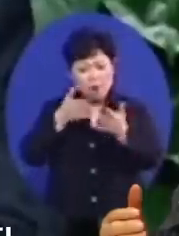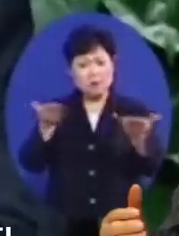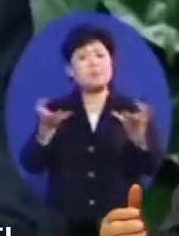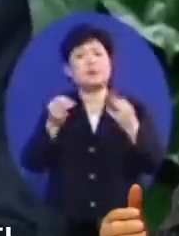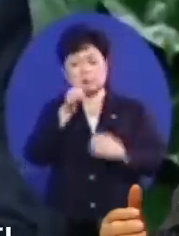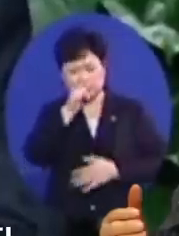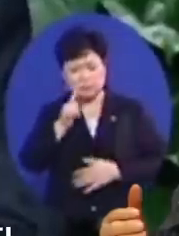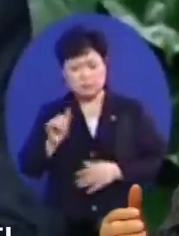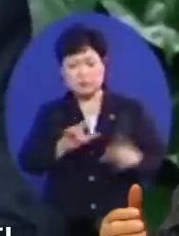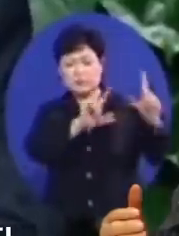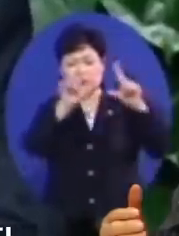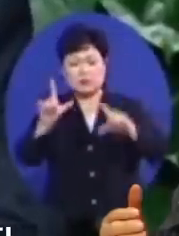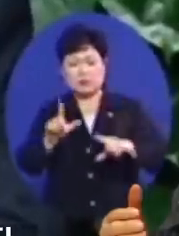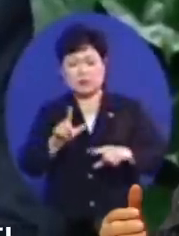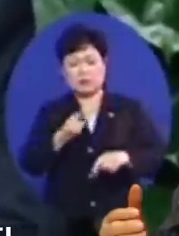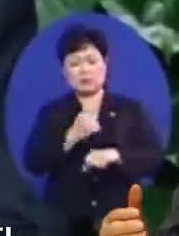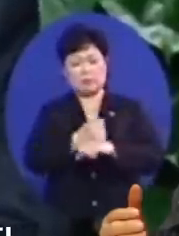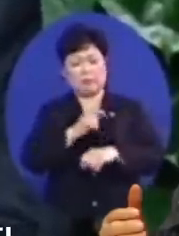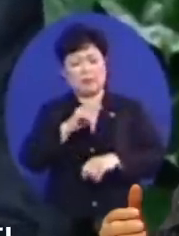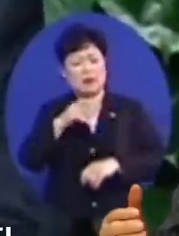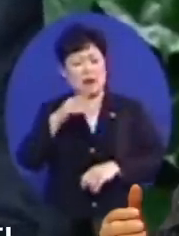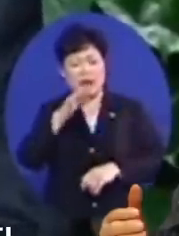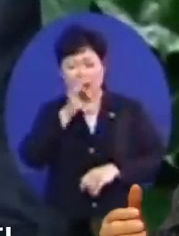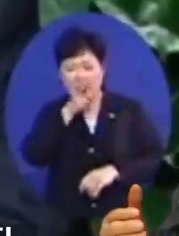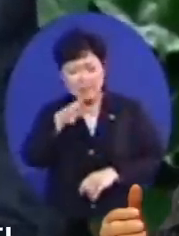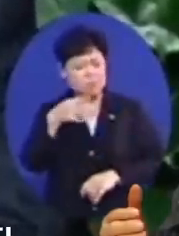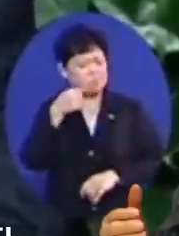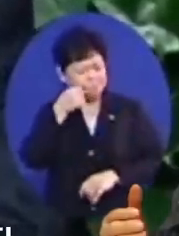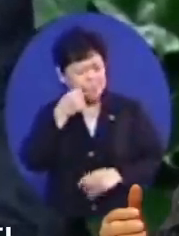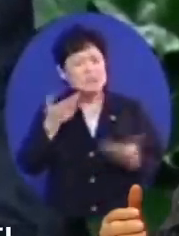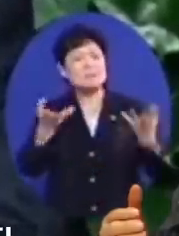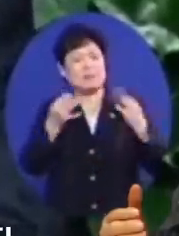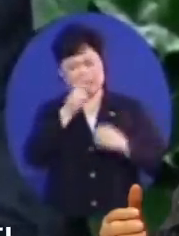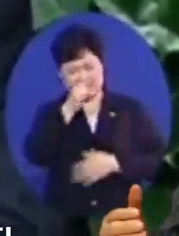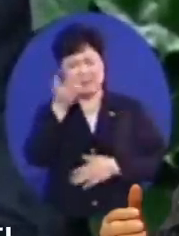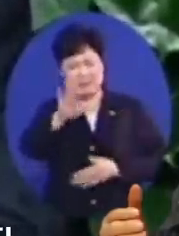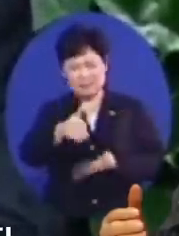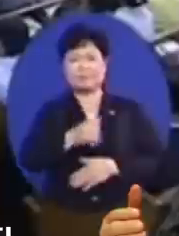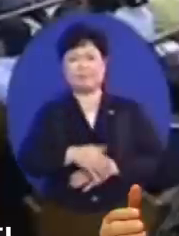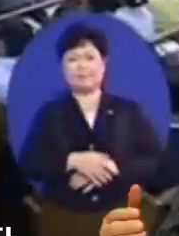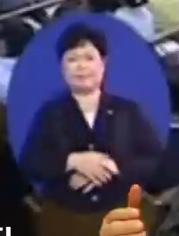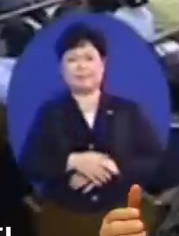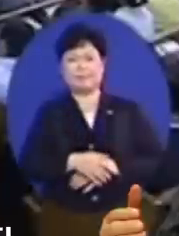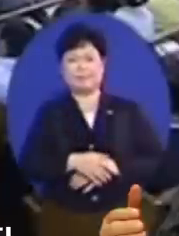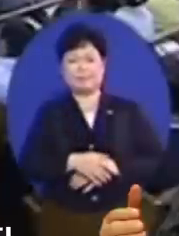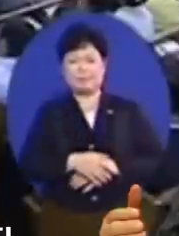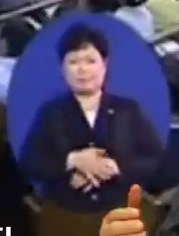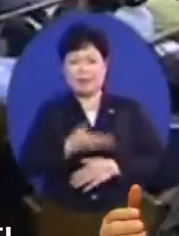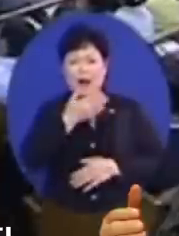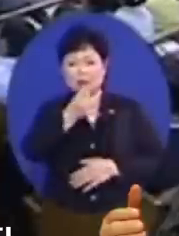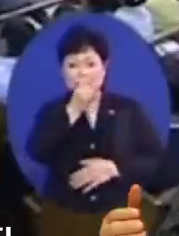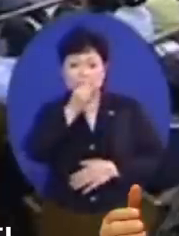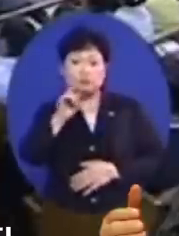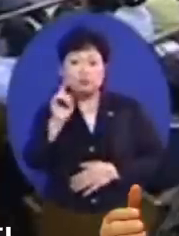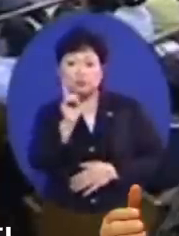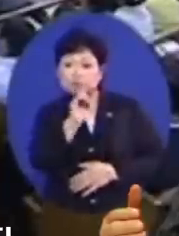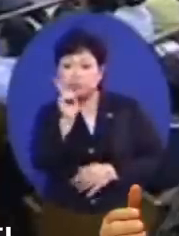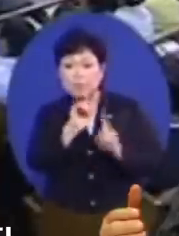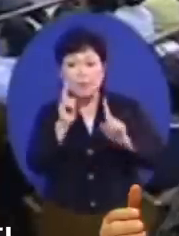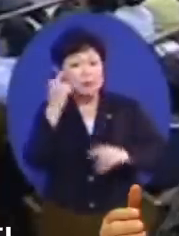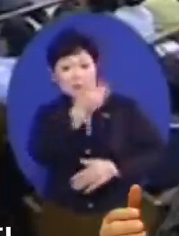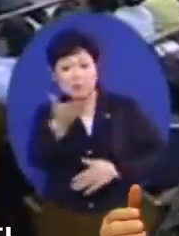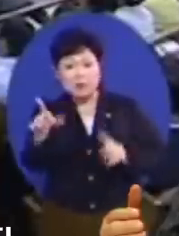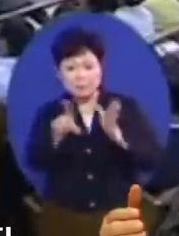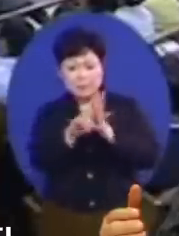생활에 할 수 없는 것이 너무나 많습니다. 그런데도 주님은 할 수 있거든요. 무슨 말이냐?